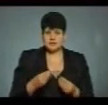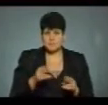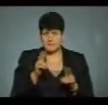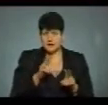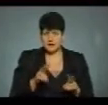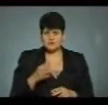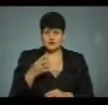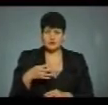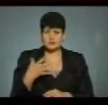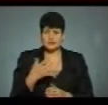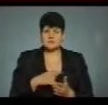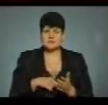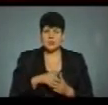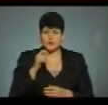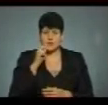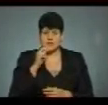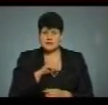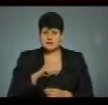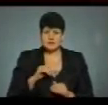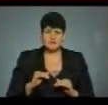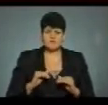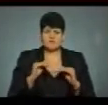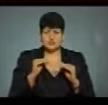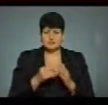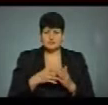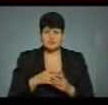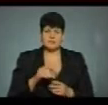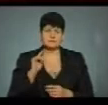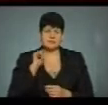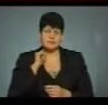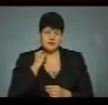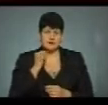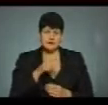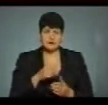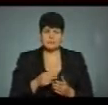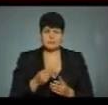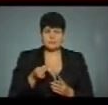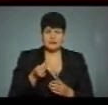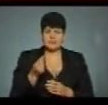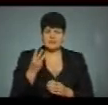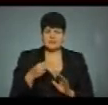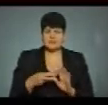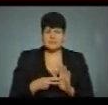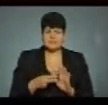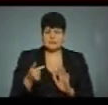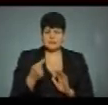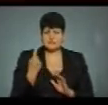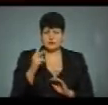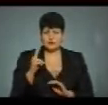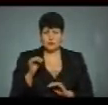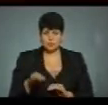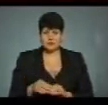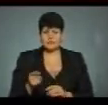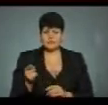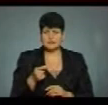переглянули у 45 містах України. Найвищий тариф на воду у Кропивницькому. Там за куб платять 37 гривень 62 копійки. Тернопіль